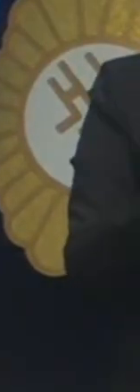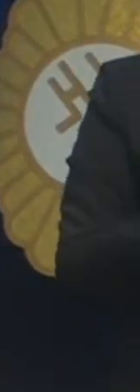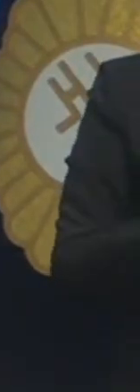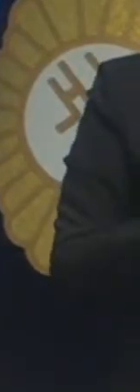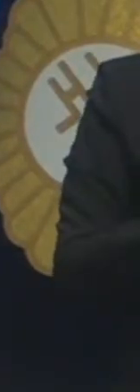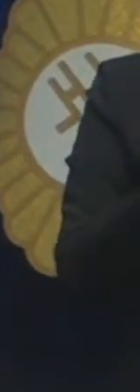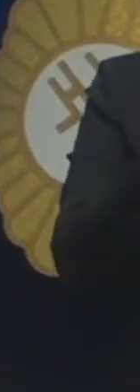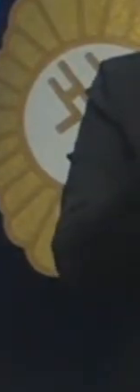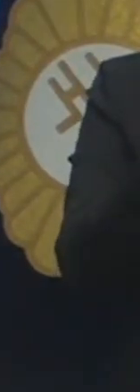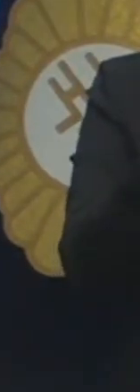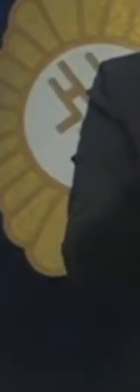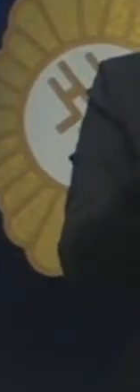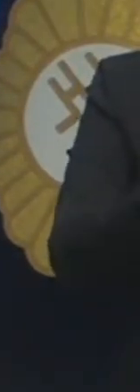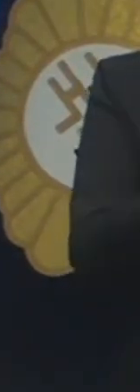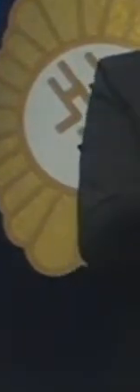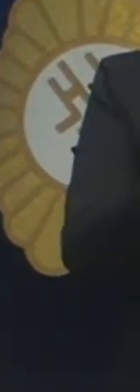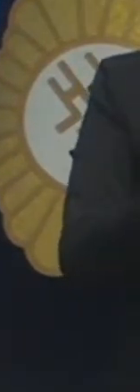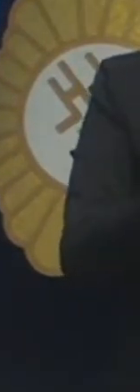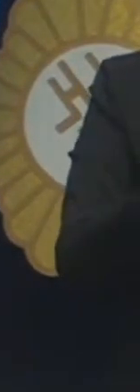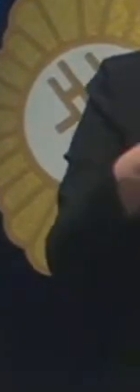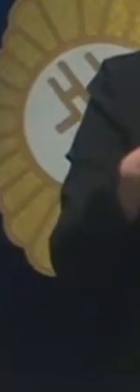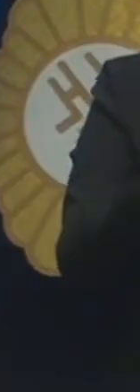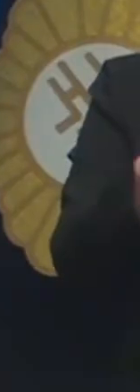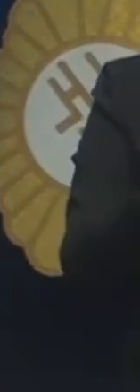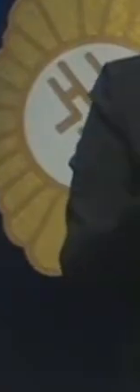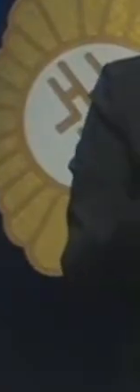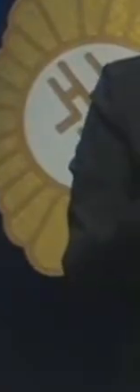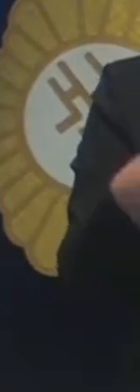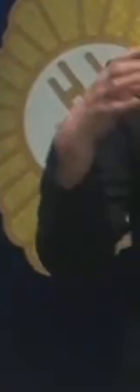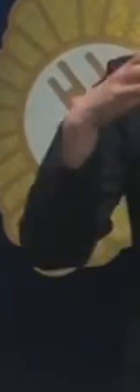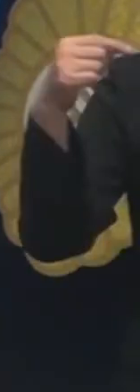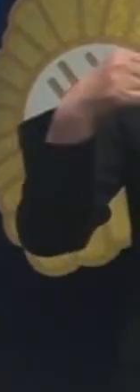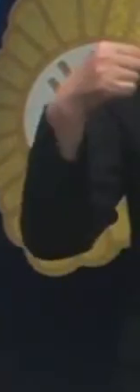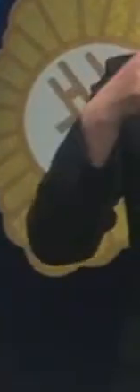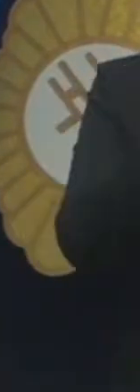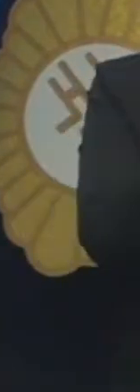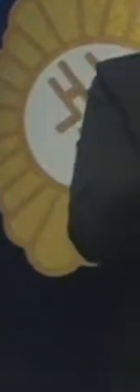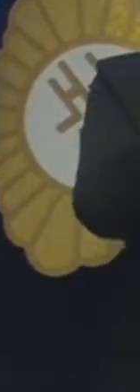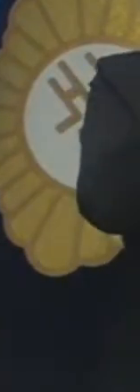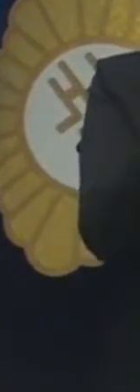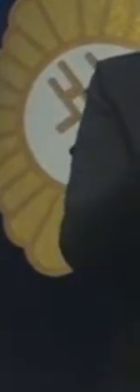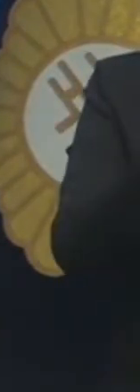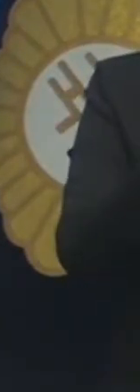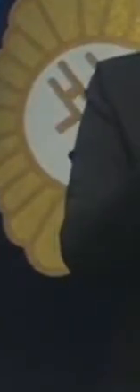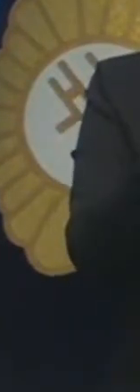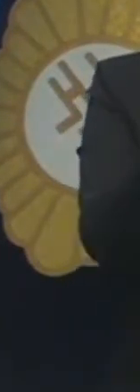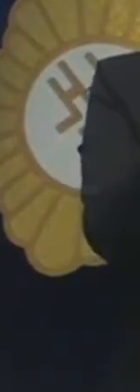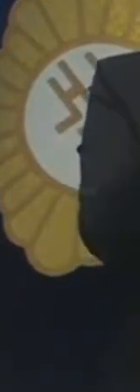점주들의 협의의 구성과 교섭권을 가질 수 있도록 법률을 개정 부탁드립니다.